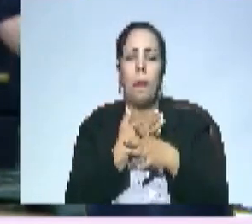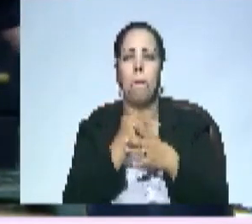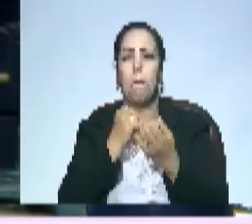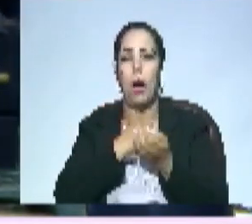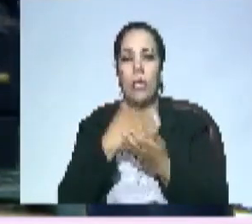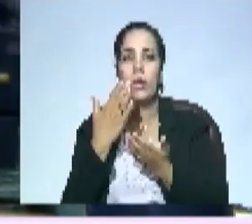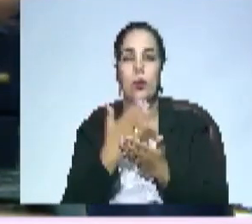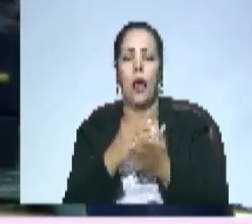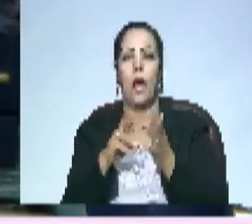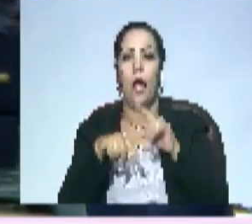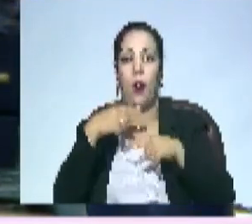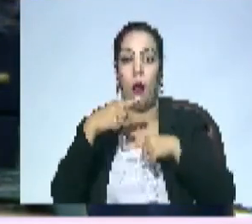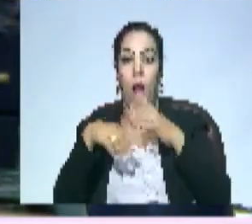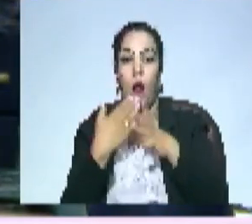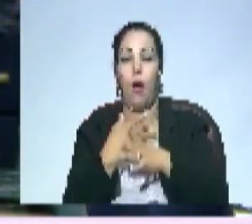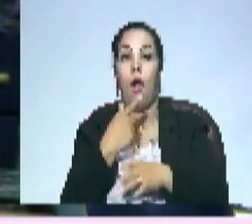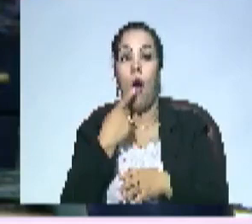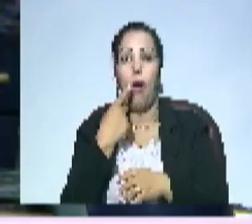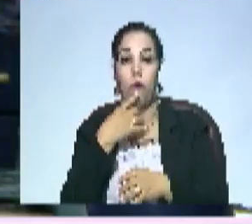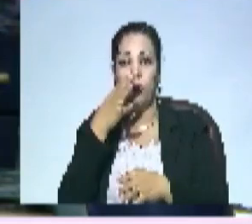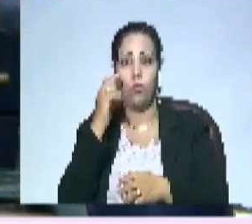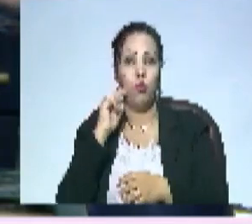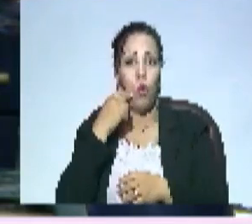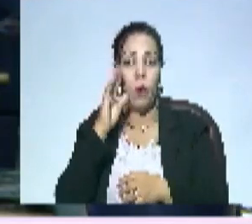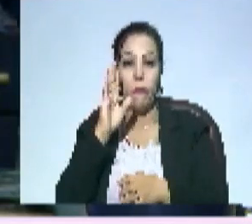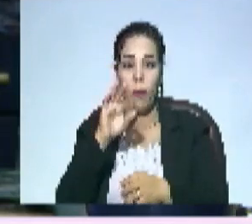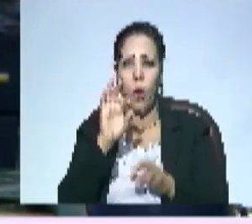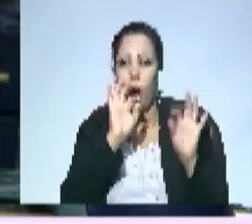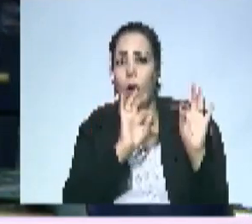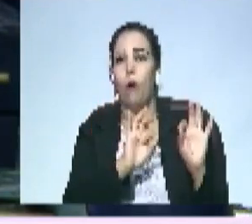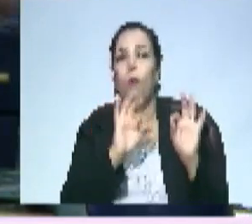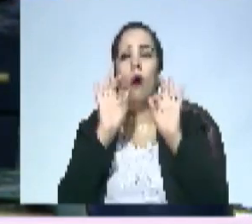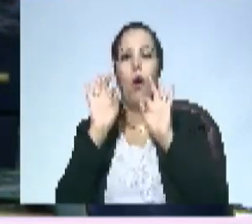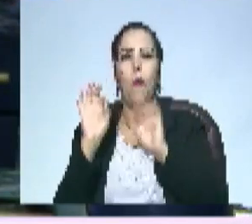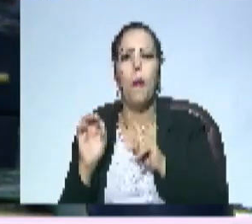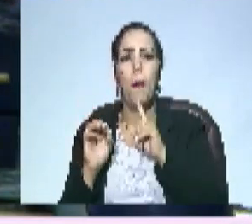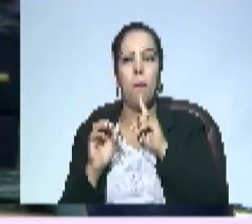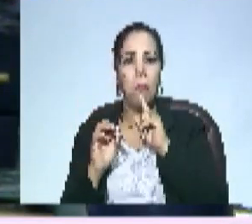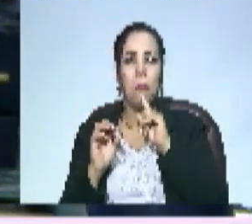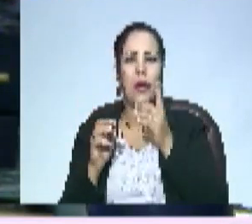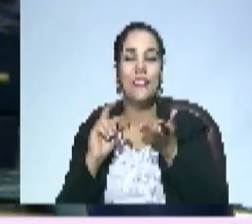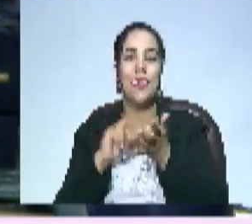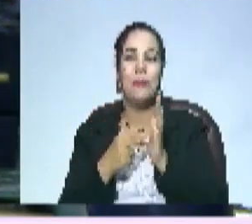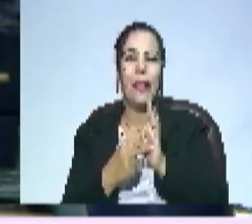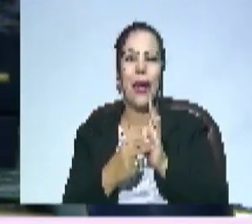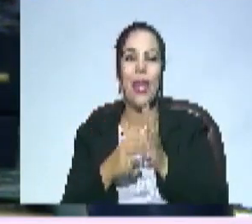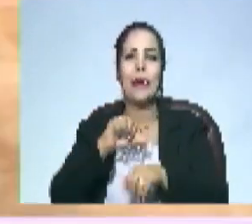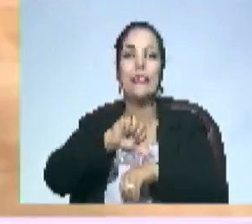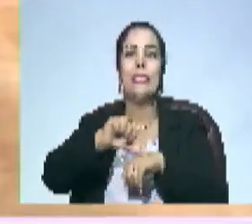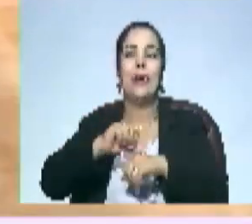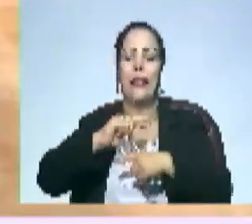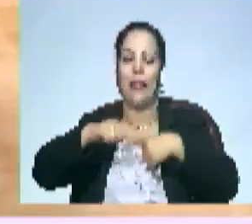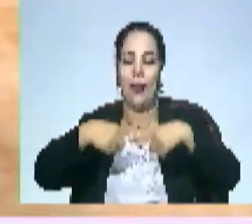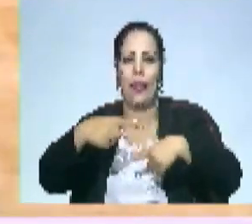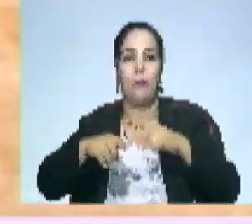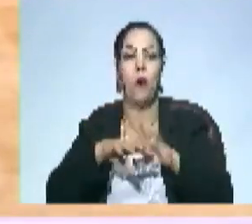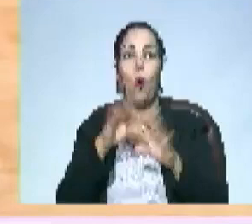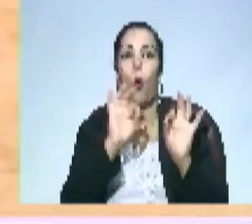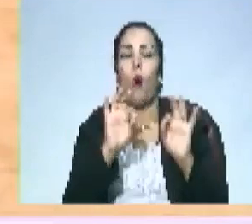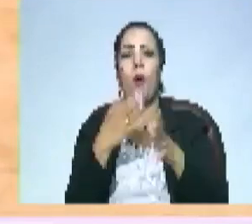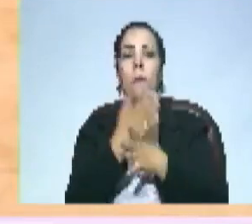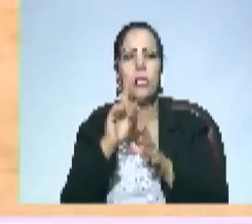الكنالوني الحلو هناخده نفس الكنالوني اللي احنا بنعمله ده هو هو بس هنقل في الزيت زي ما هو كده وهو